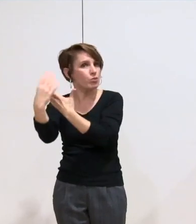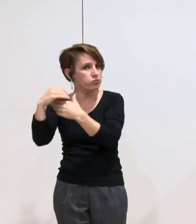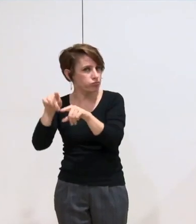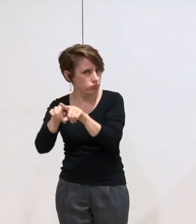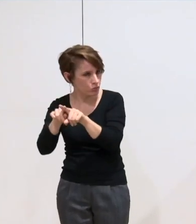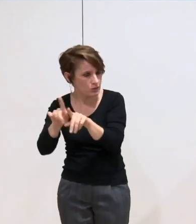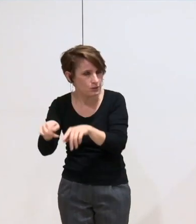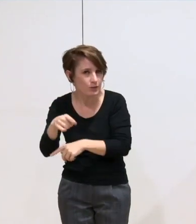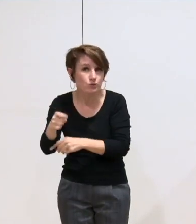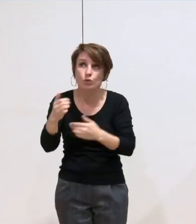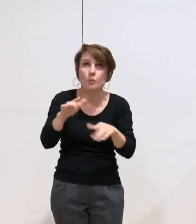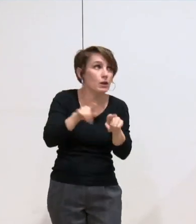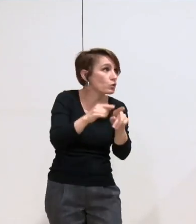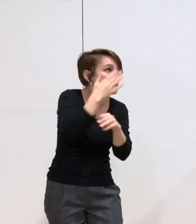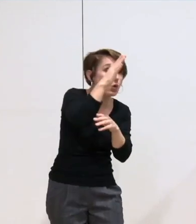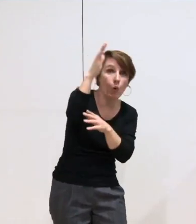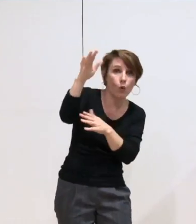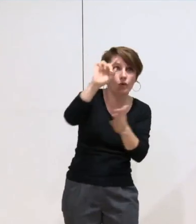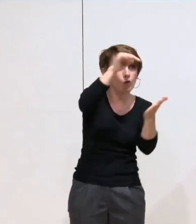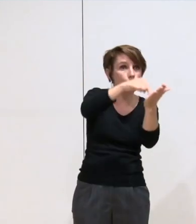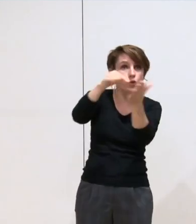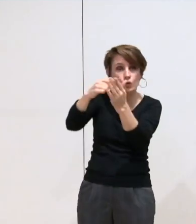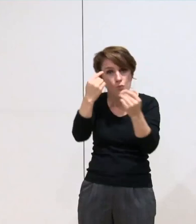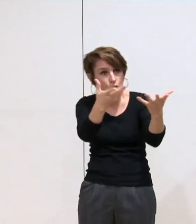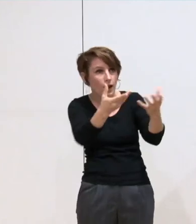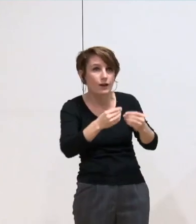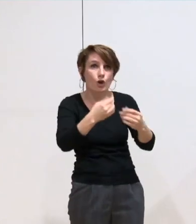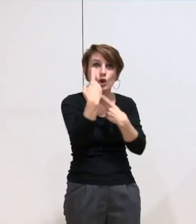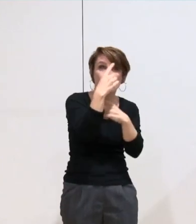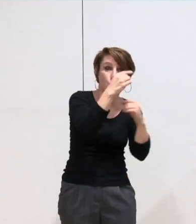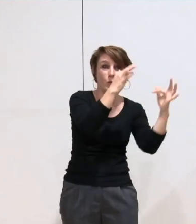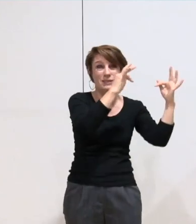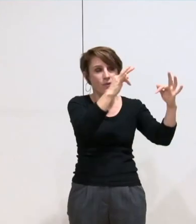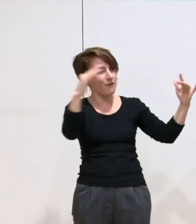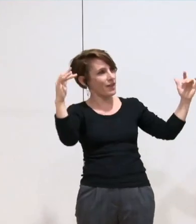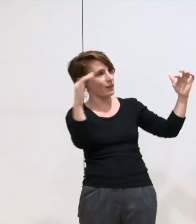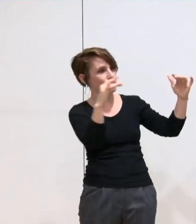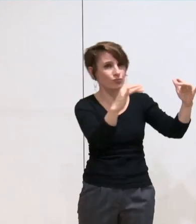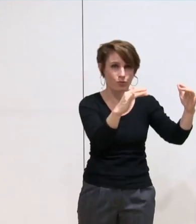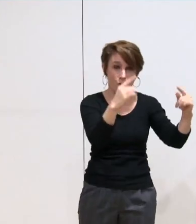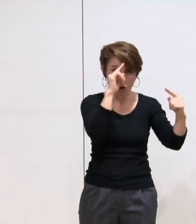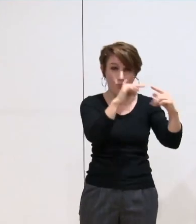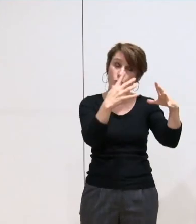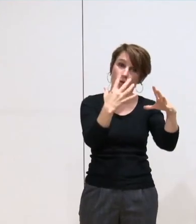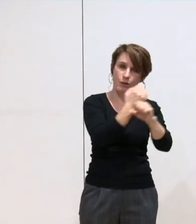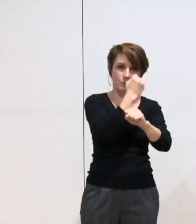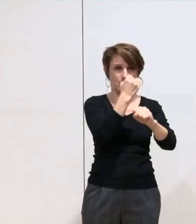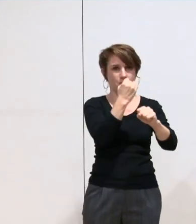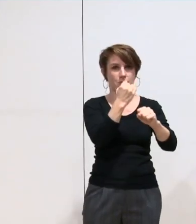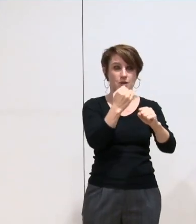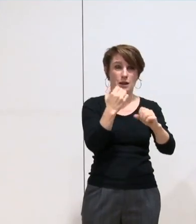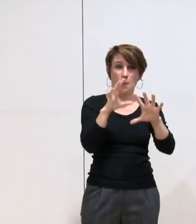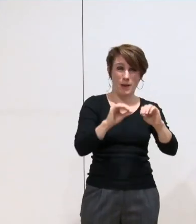aspects de l'accueil des manifestations de tourisme d'affaires, afin d'en faire de cette position en top 5 une réalité. Parce qu'il est vrai,